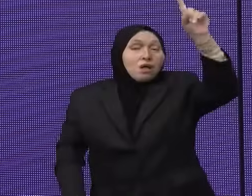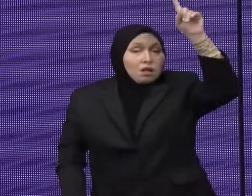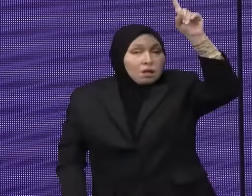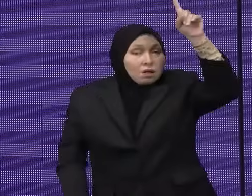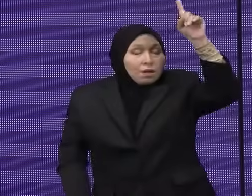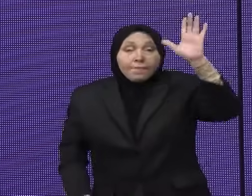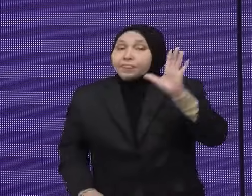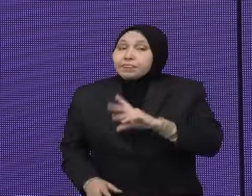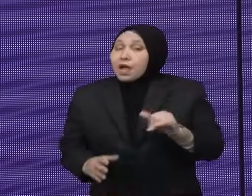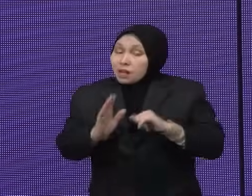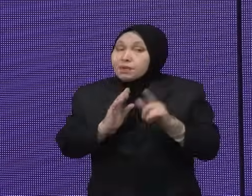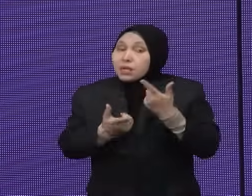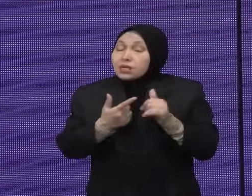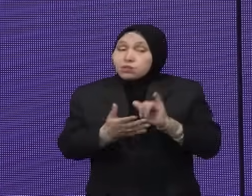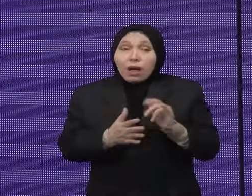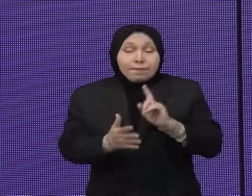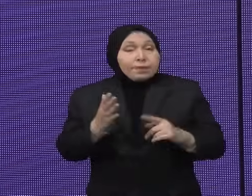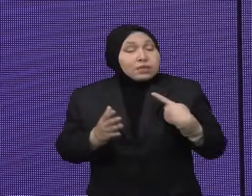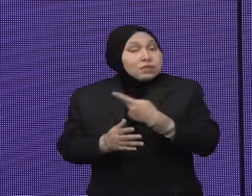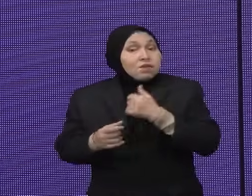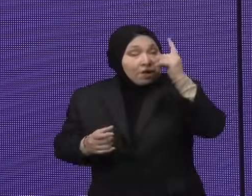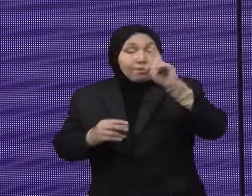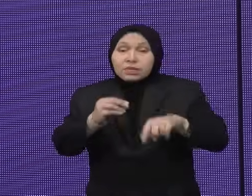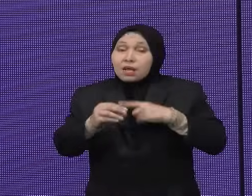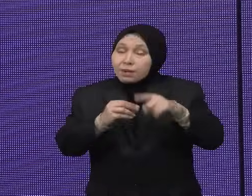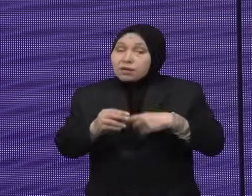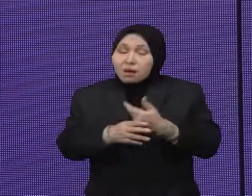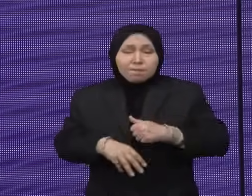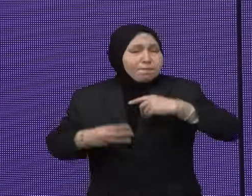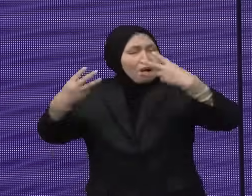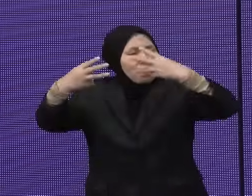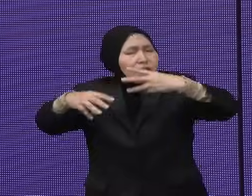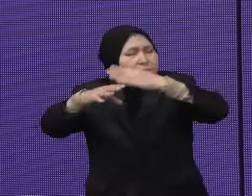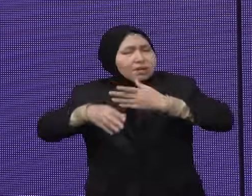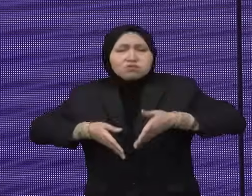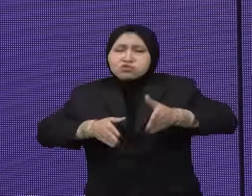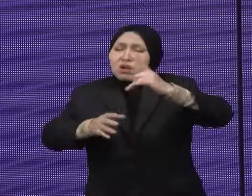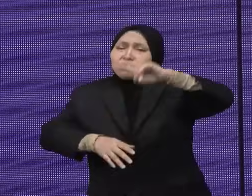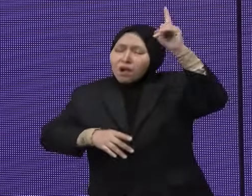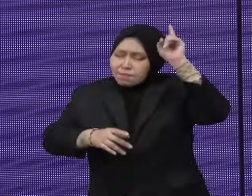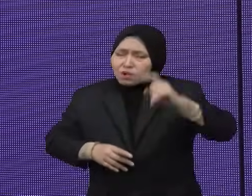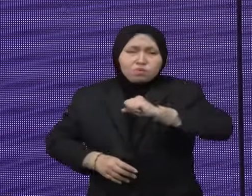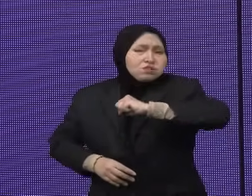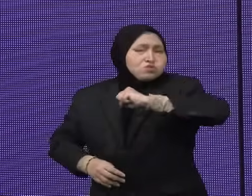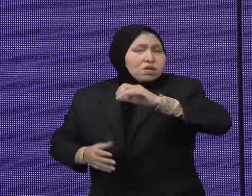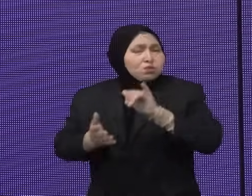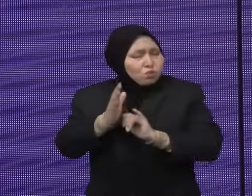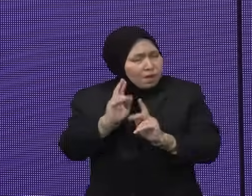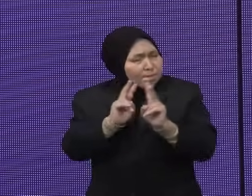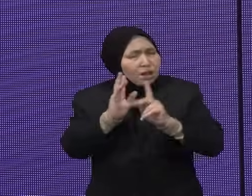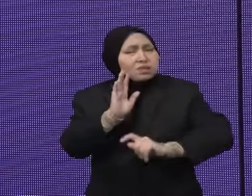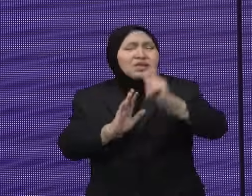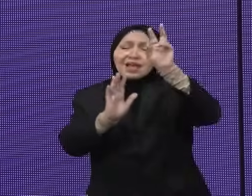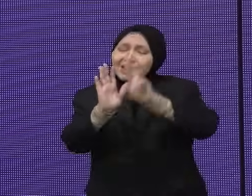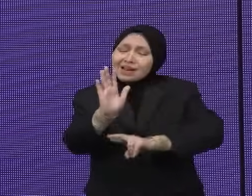sabilillah. Dan lebih daripada itu, apabila kita faham perkara ini, ya, perang pada jalan Allah perlukan perjuangan, itu adalah yang tertinggi. Yang